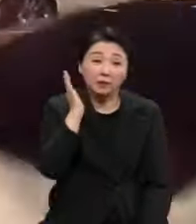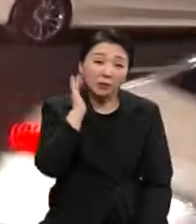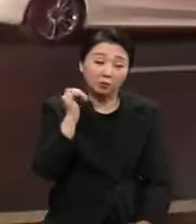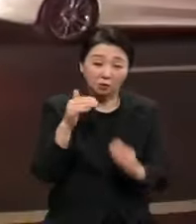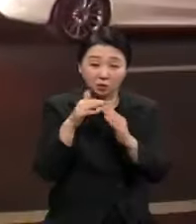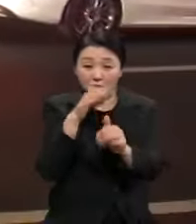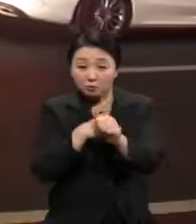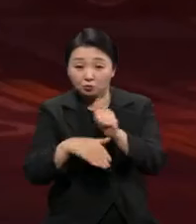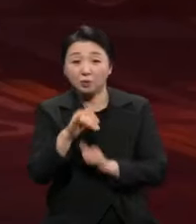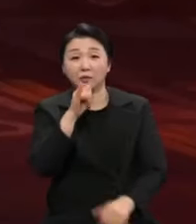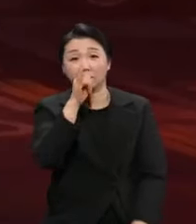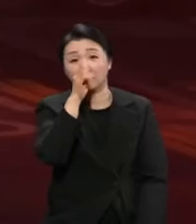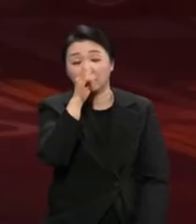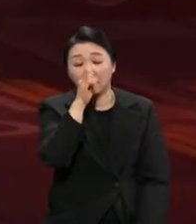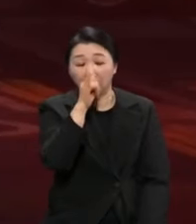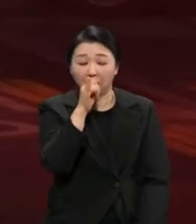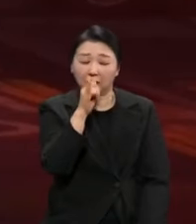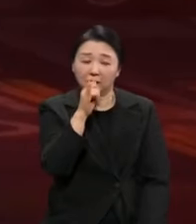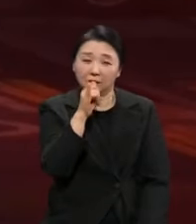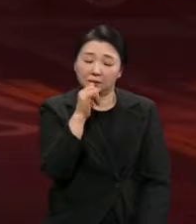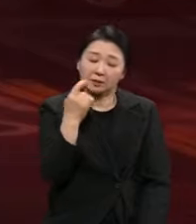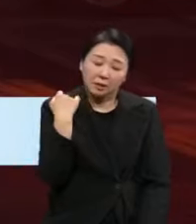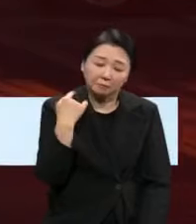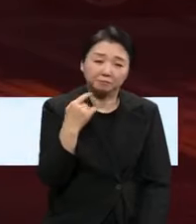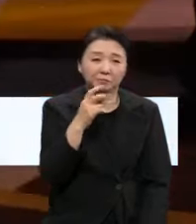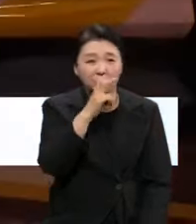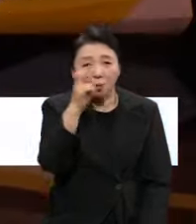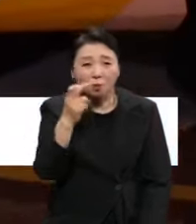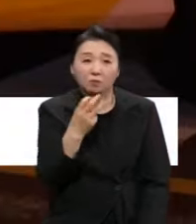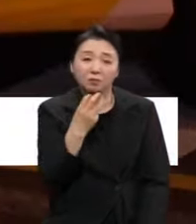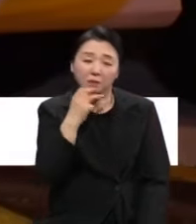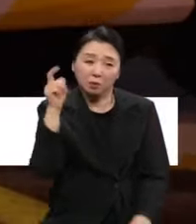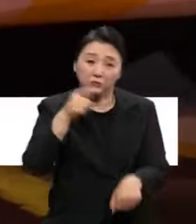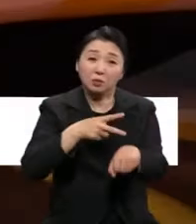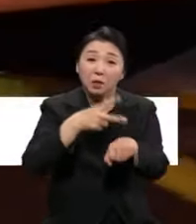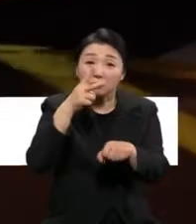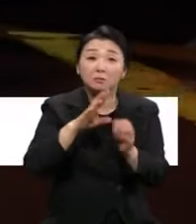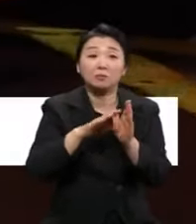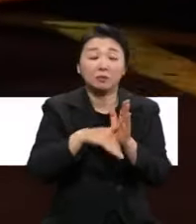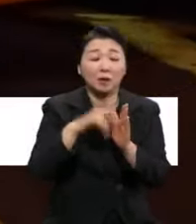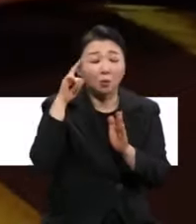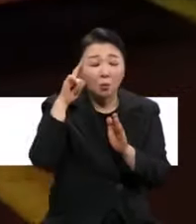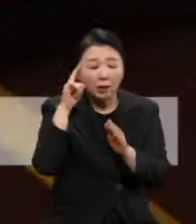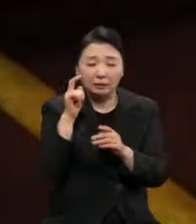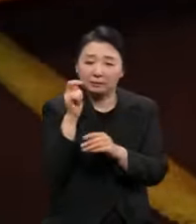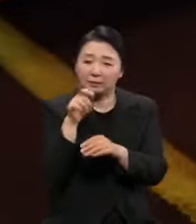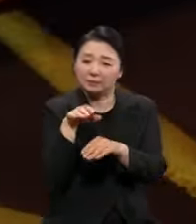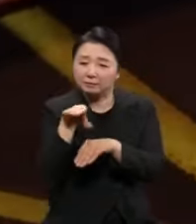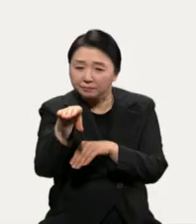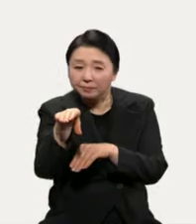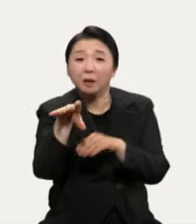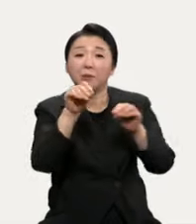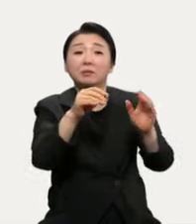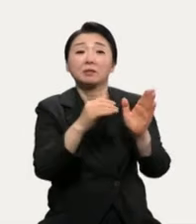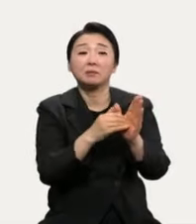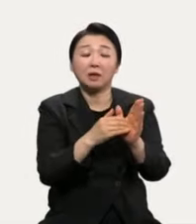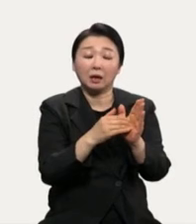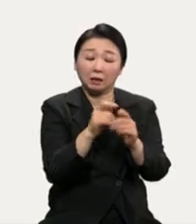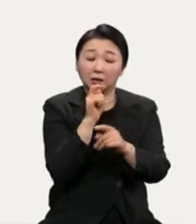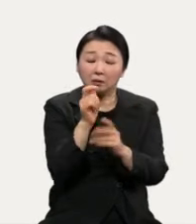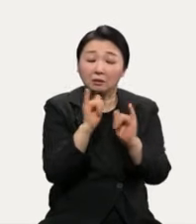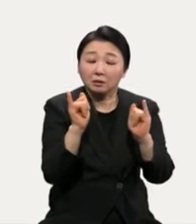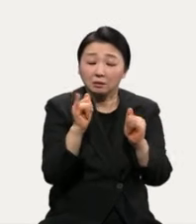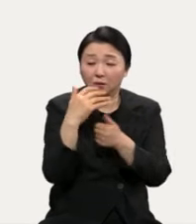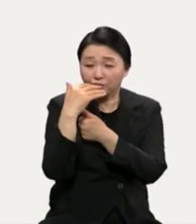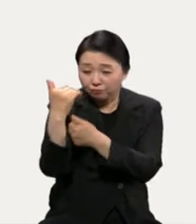주변입니다 지난 오일 새벽 2시 반쯤 경찰이 관저 쪽으로 들어가려던 택시를 멈춰 세웠습니다 택시 기사는 호를